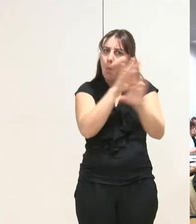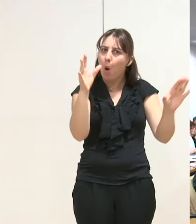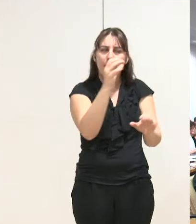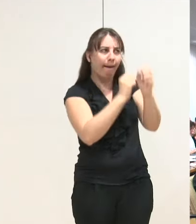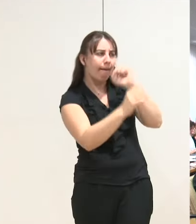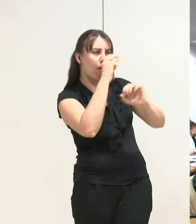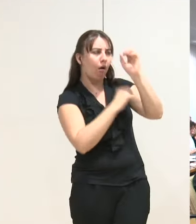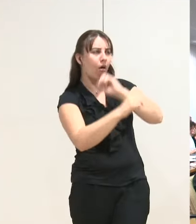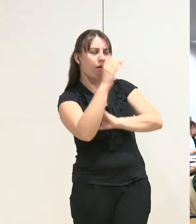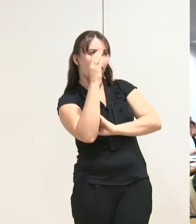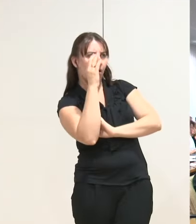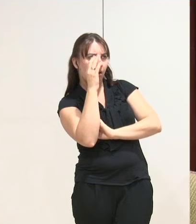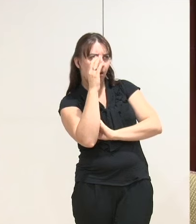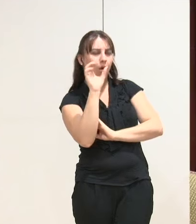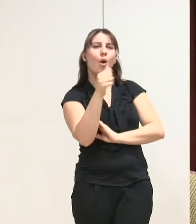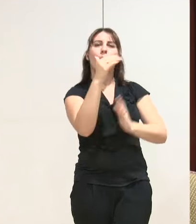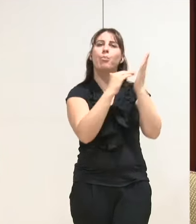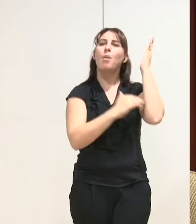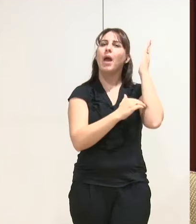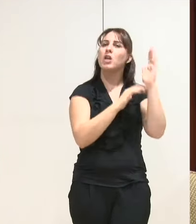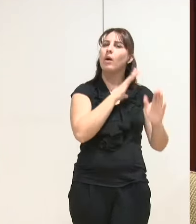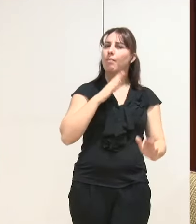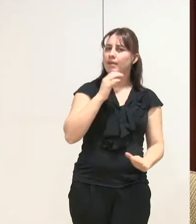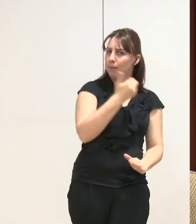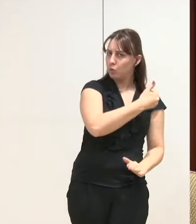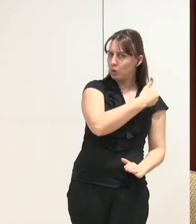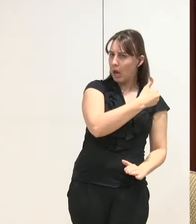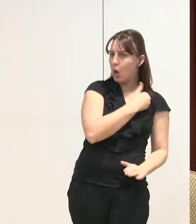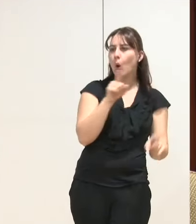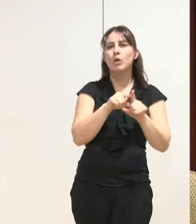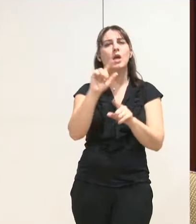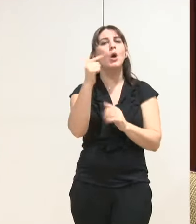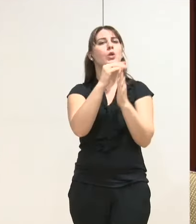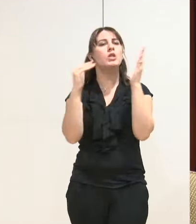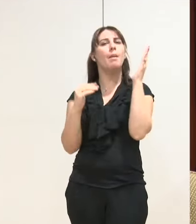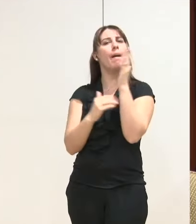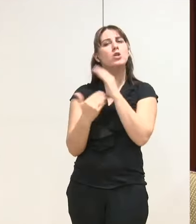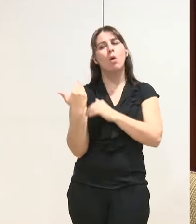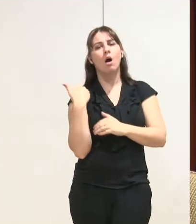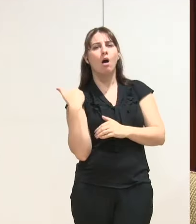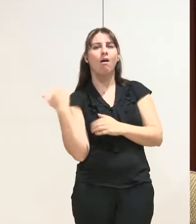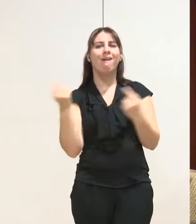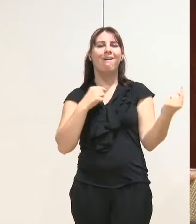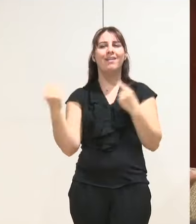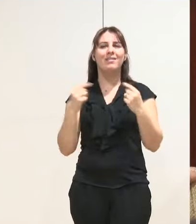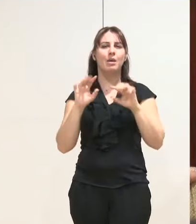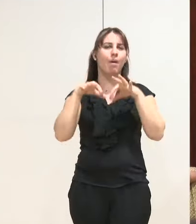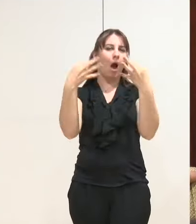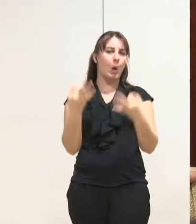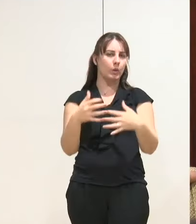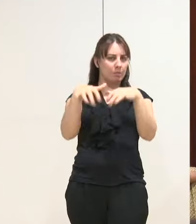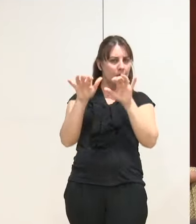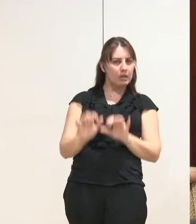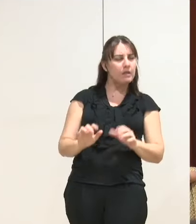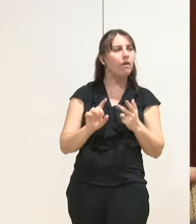discours à la fois de la première adjointe tout à l'heure du 2e adjoint aussi au cours du débat du compte administratif si